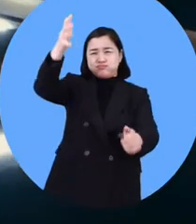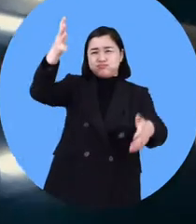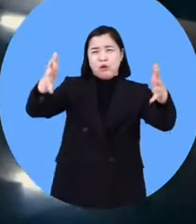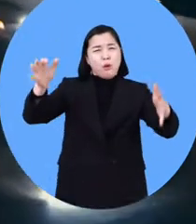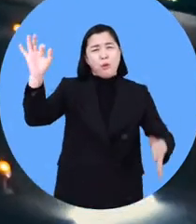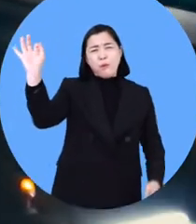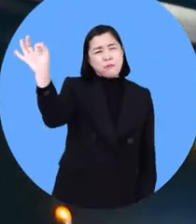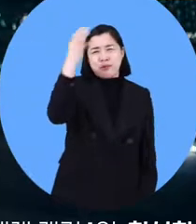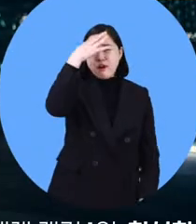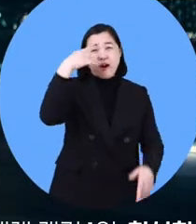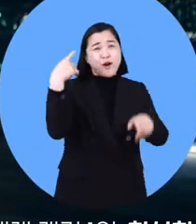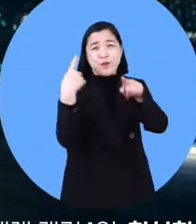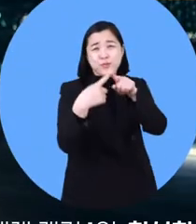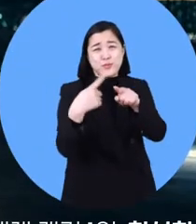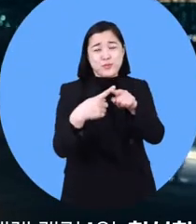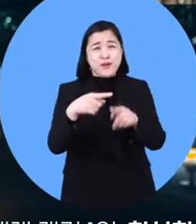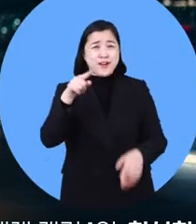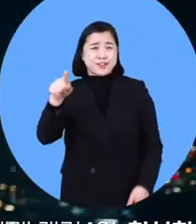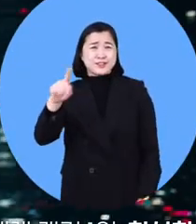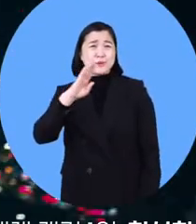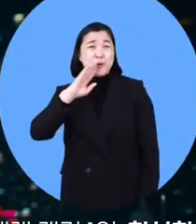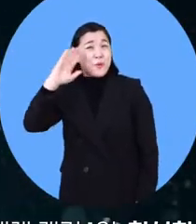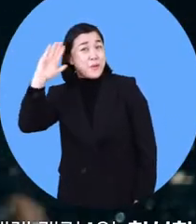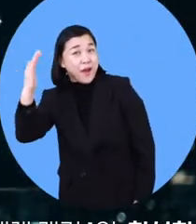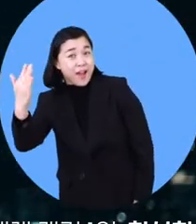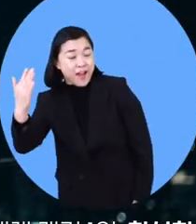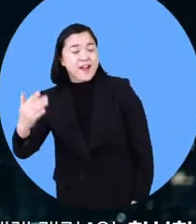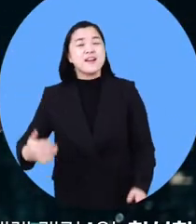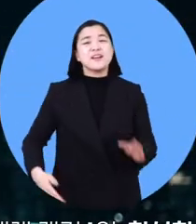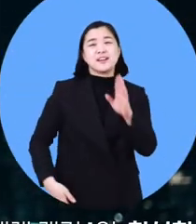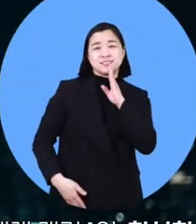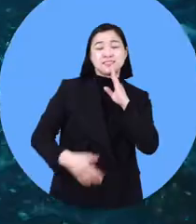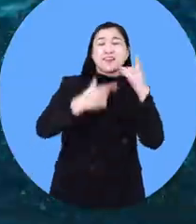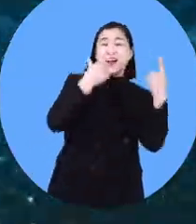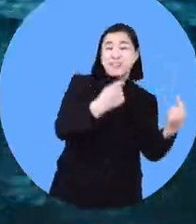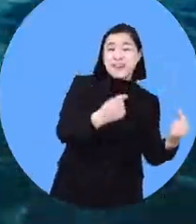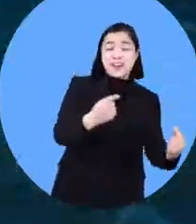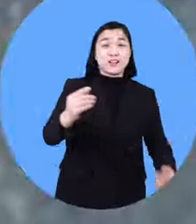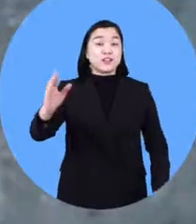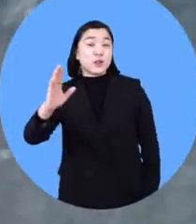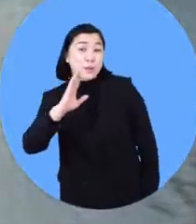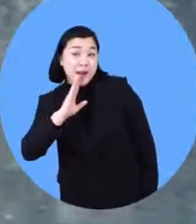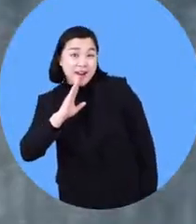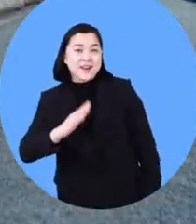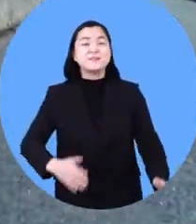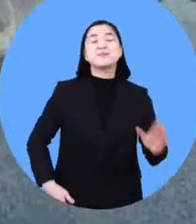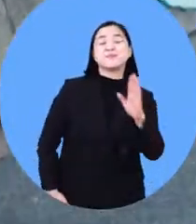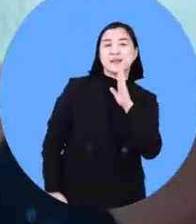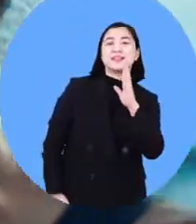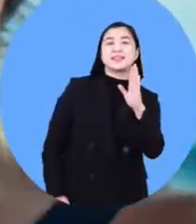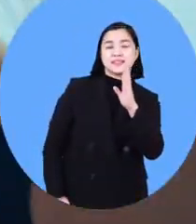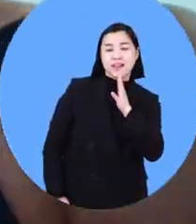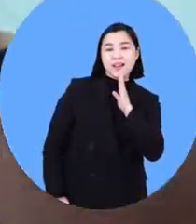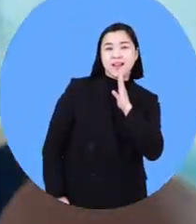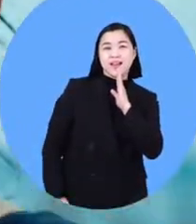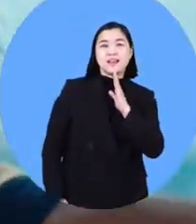바다를 도시로 만드는 마술처럼. 그게 되냐고? 그게 돼. 그래도 되냐고? 그래도